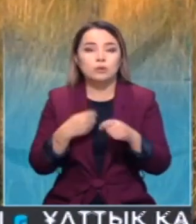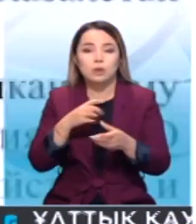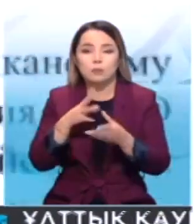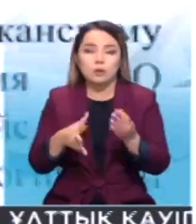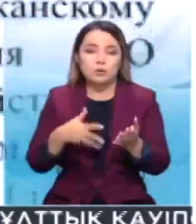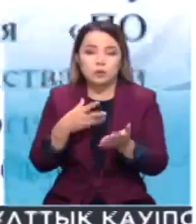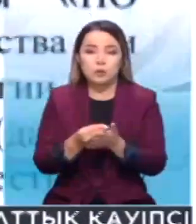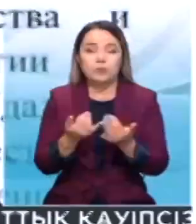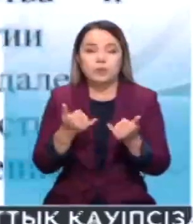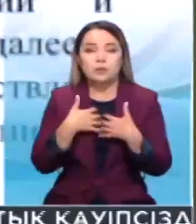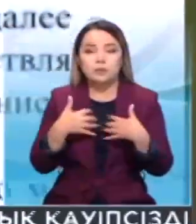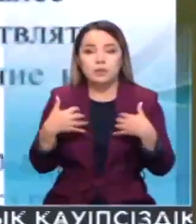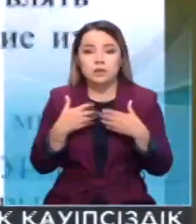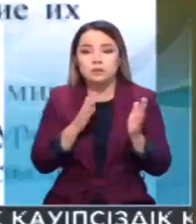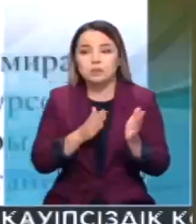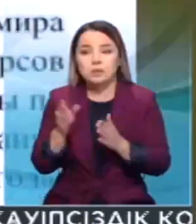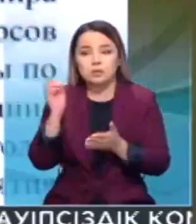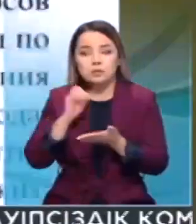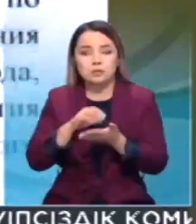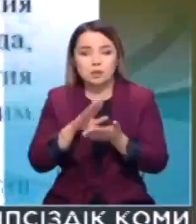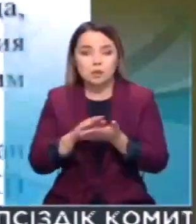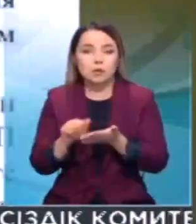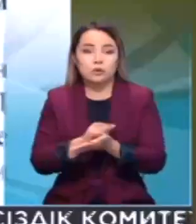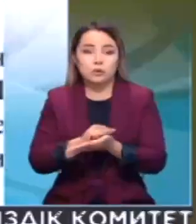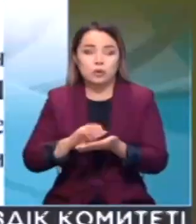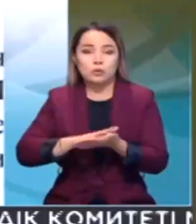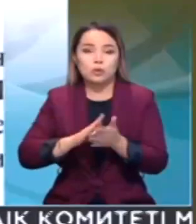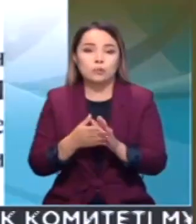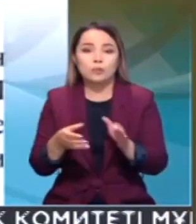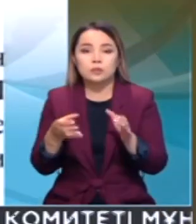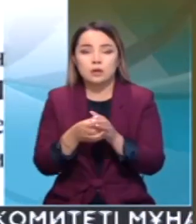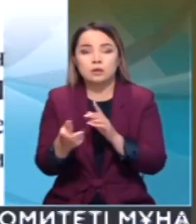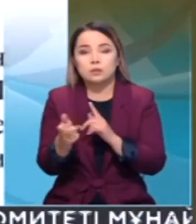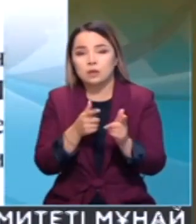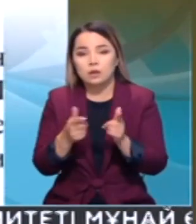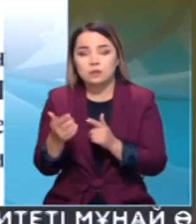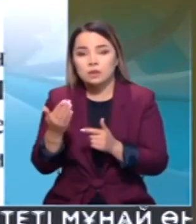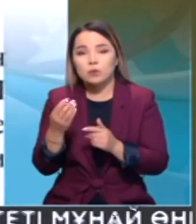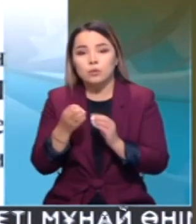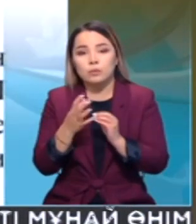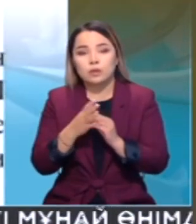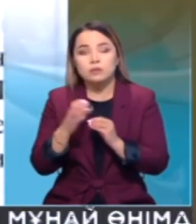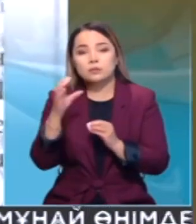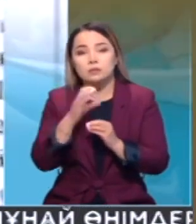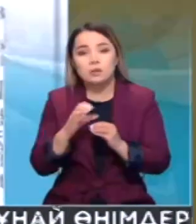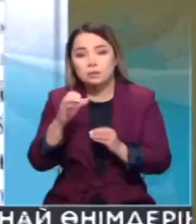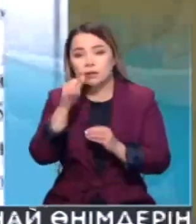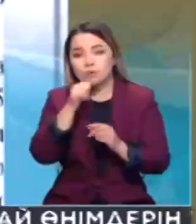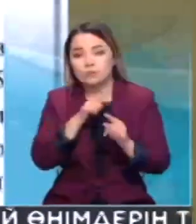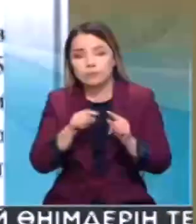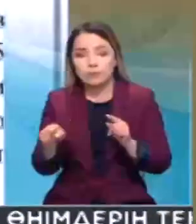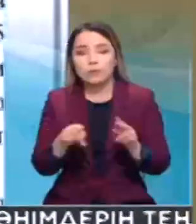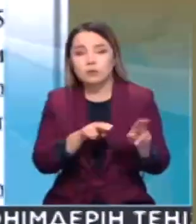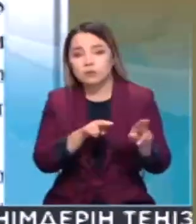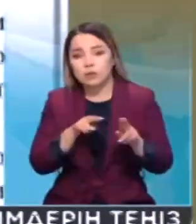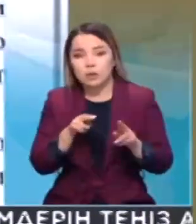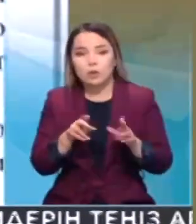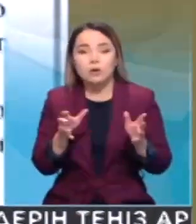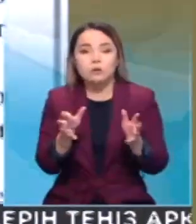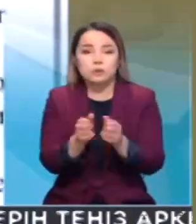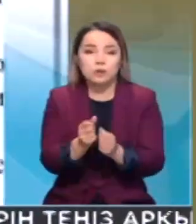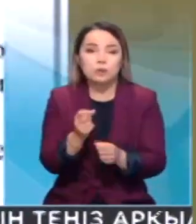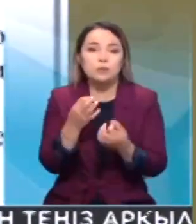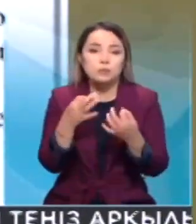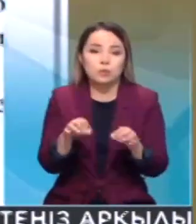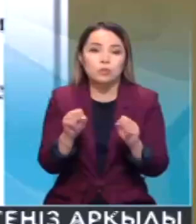Қазір қолдарында кейік санын реттеу туралы қаулының жобасы жүр. Оған сәйкес 15 қыркүйектен бастап кейікті атып алуға немесе аулауға